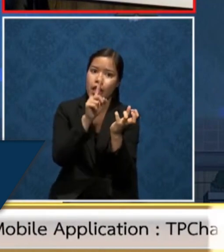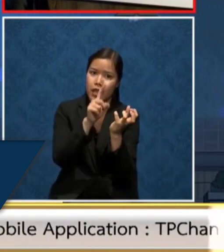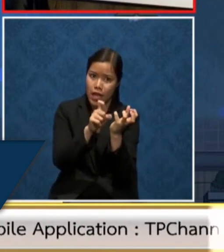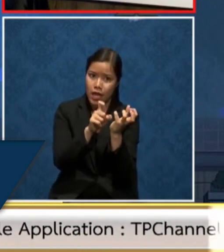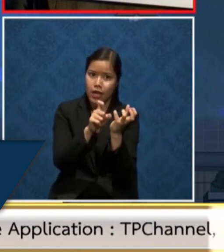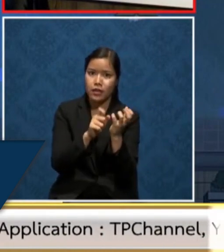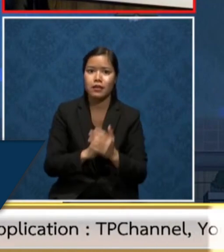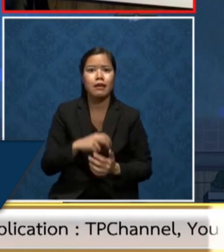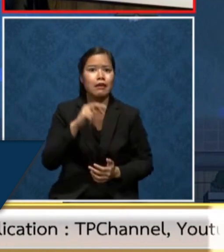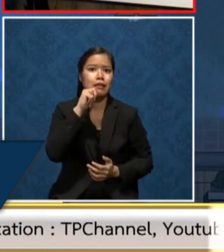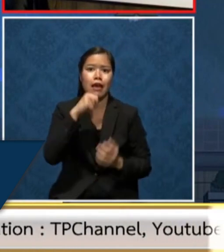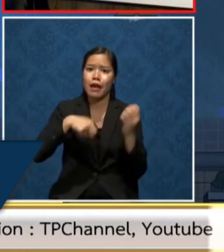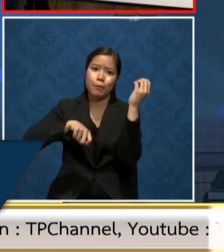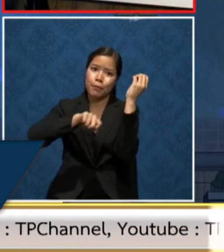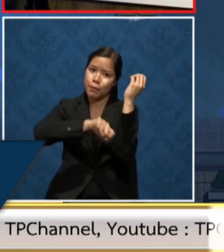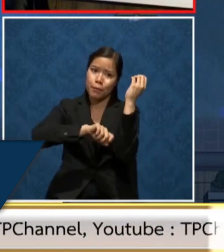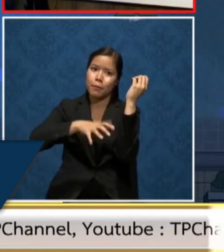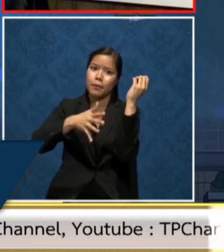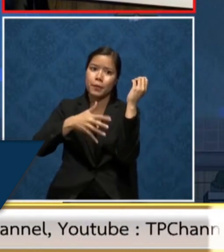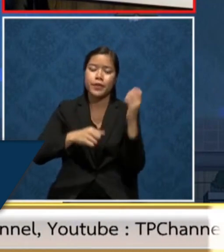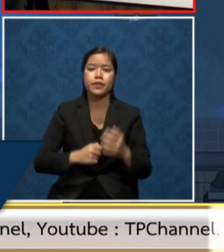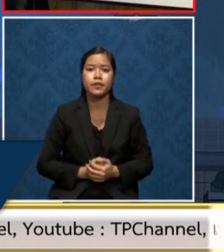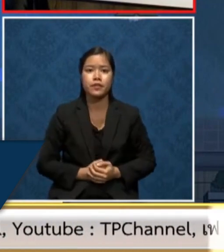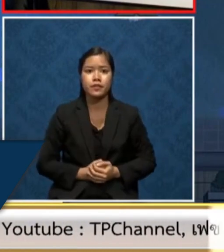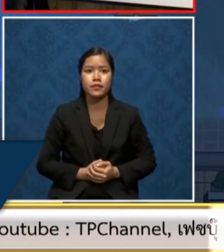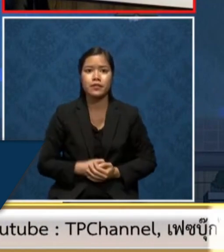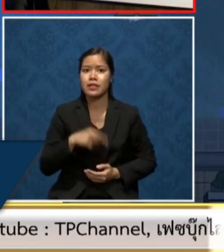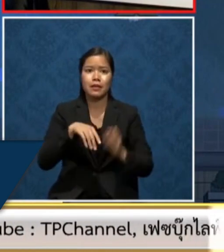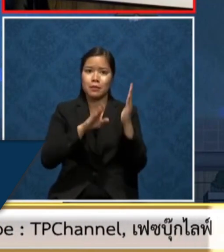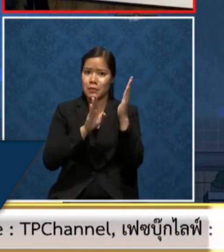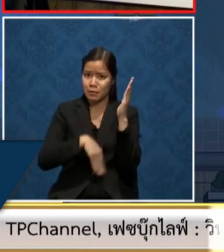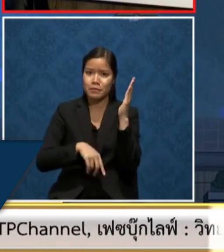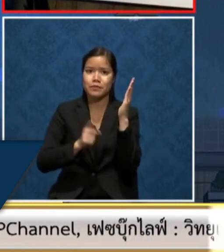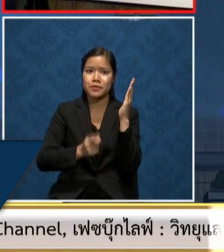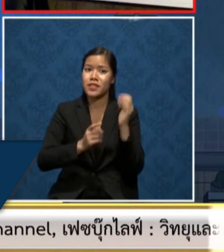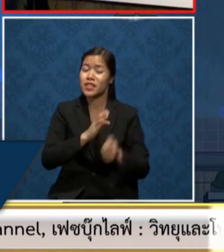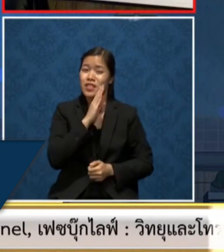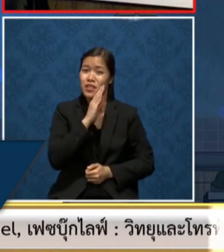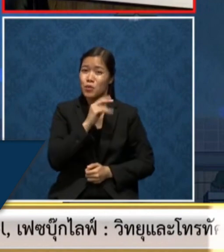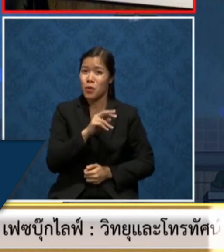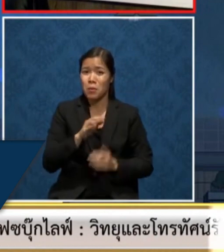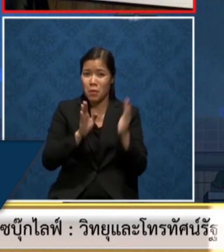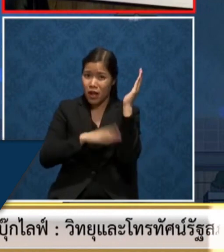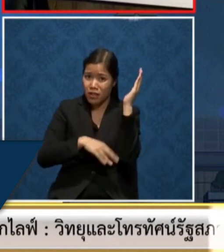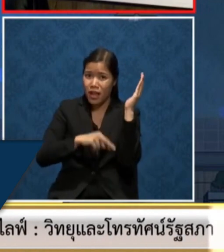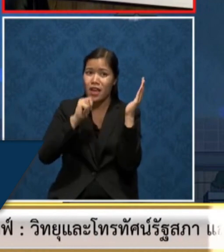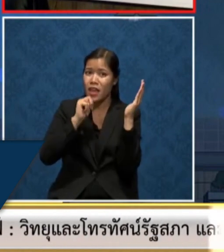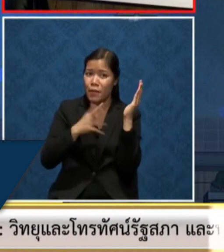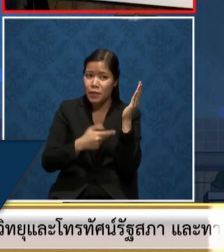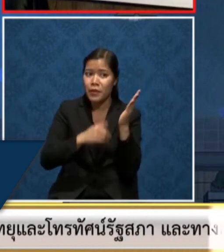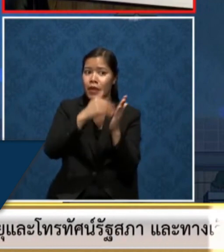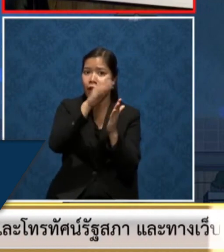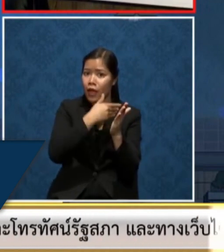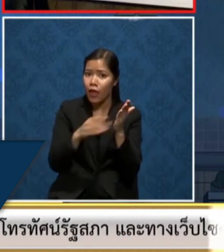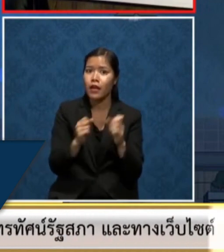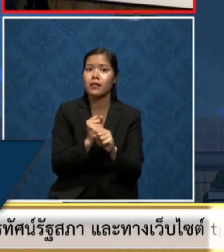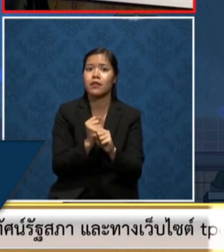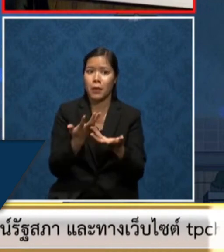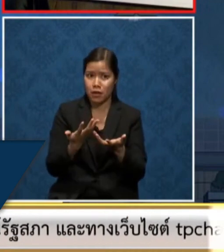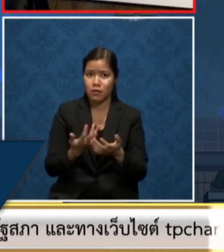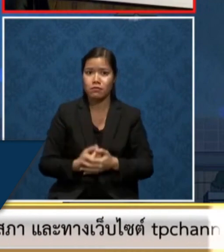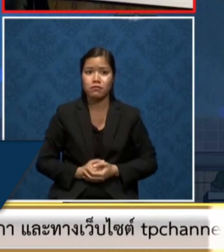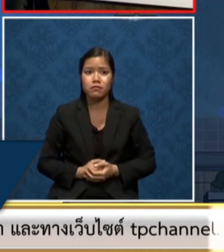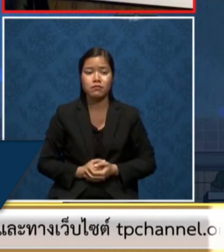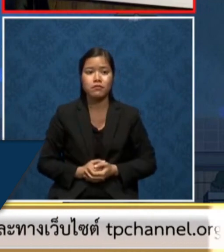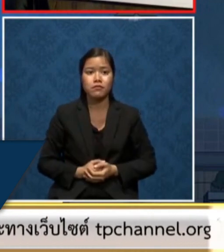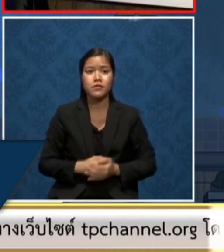คือไม่มน้ำเลยี่คอภากใต้แท้จุดฉันไมอยตนตนากาศ Pisวภากอจะรุแรงขนาดไหนต่อไป นะคะให้ดู